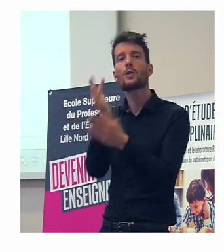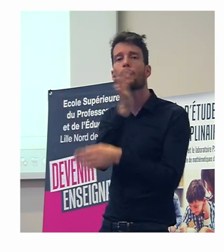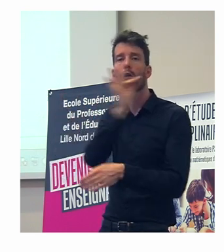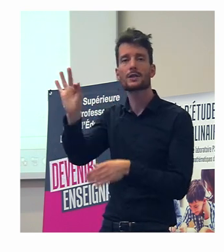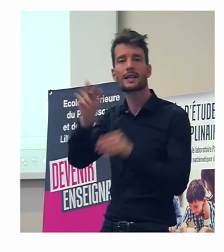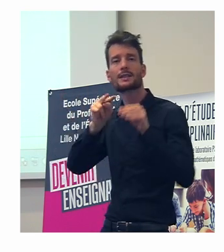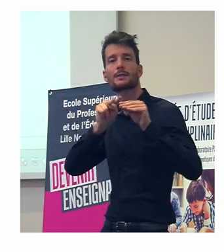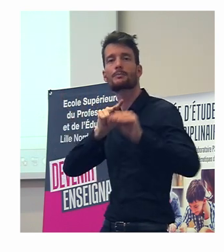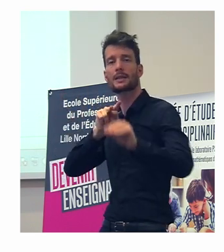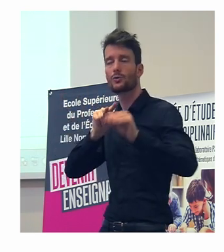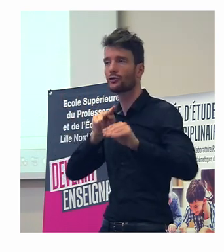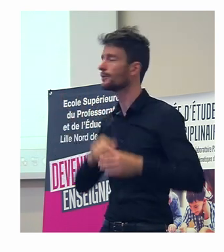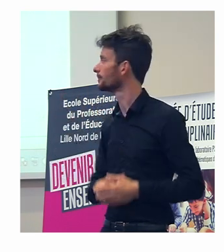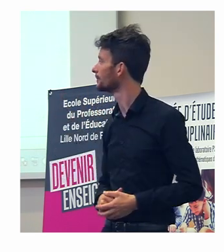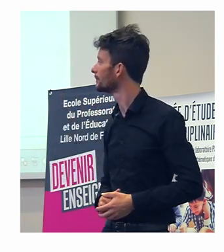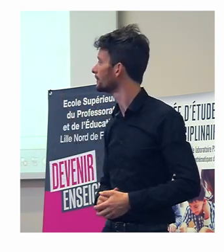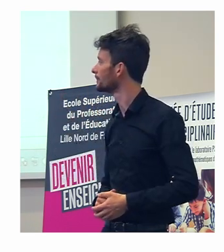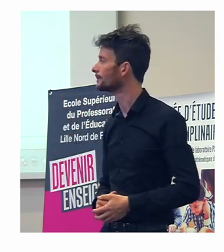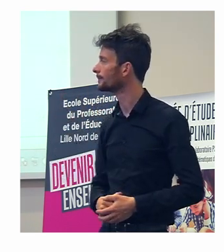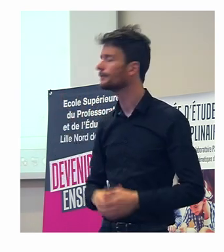pédagogie. Le numéro...